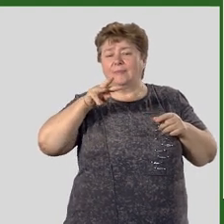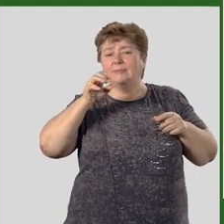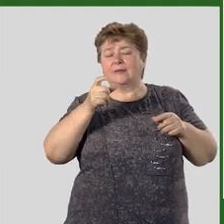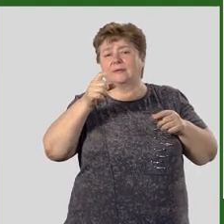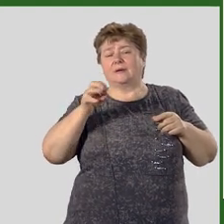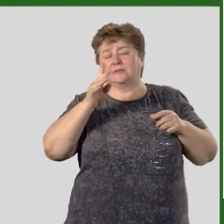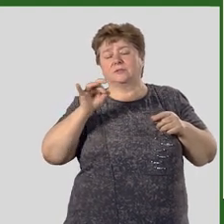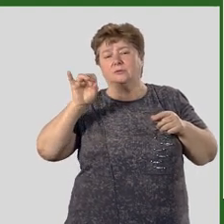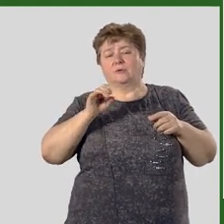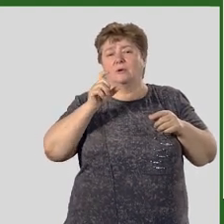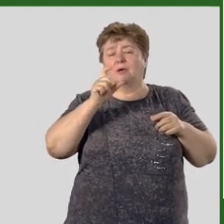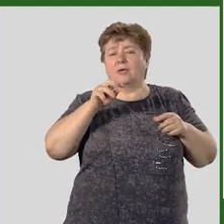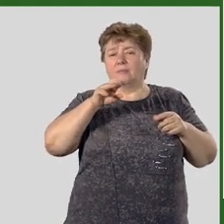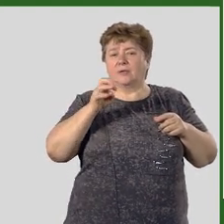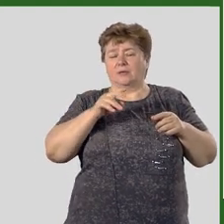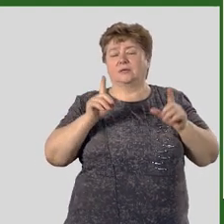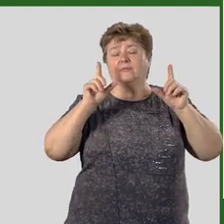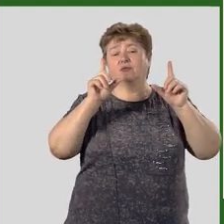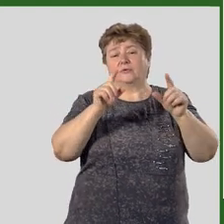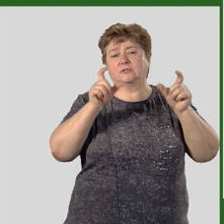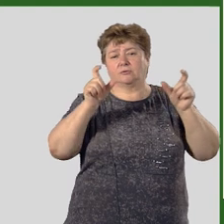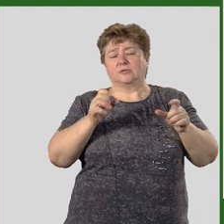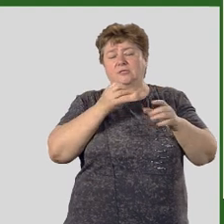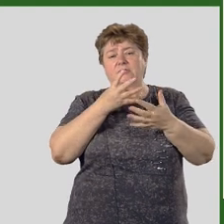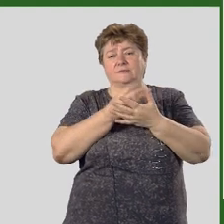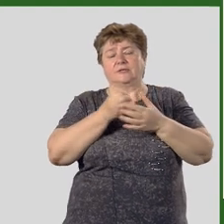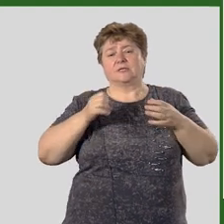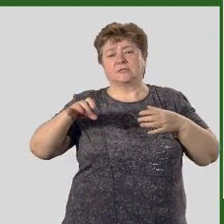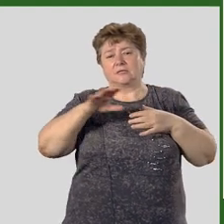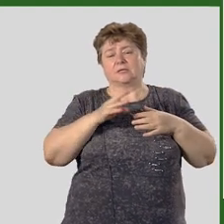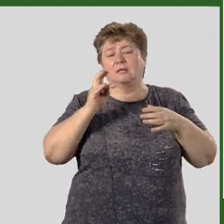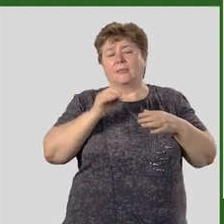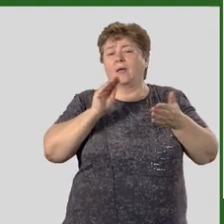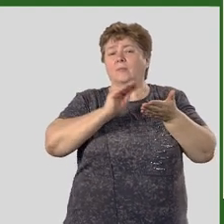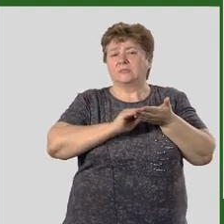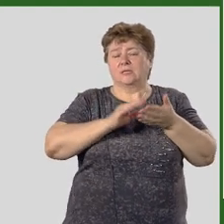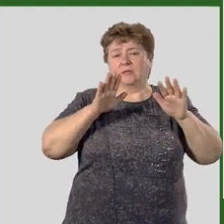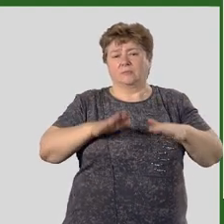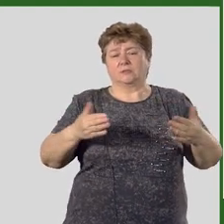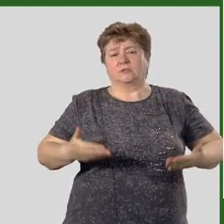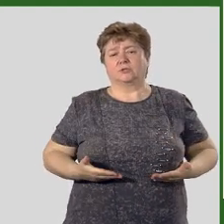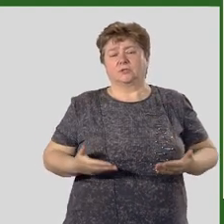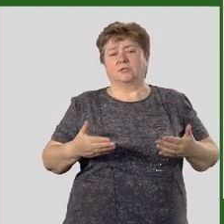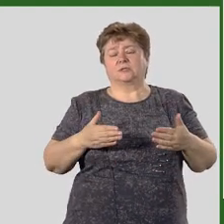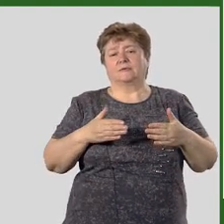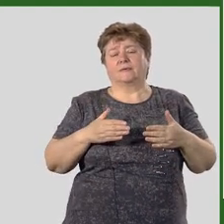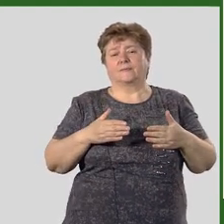иммиграцию. Эмиграция – выезд людей из своей страны на постоянное место